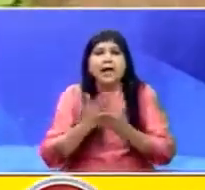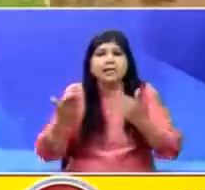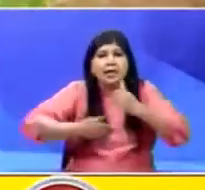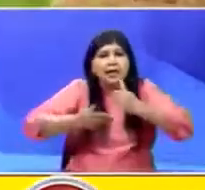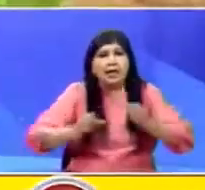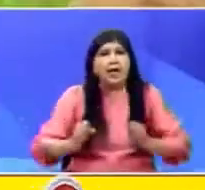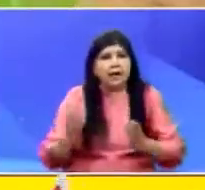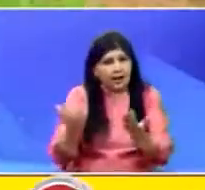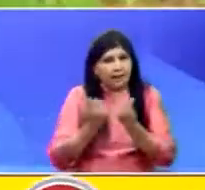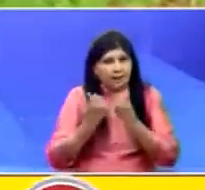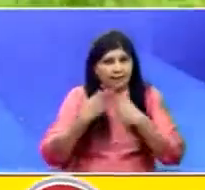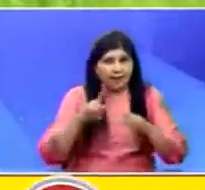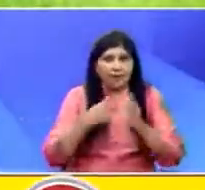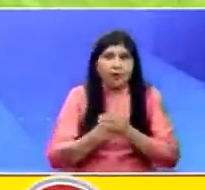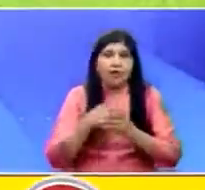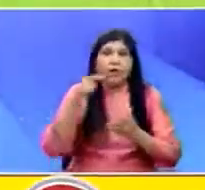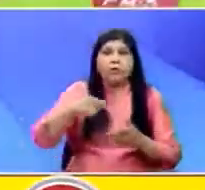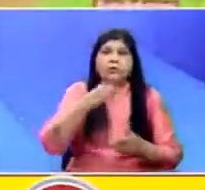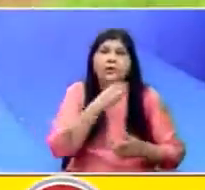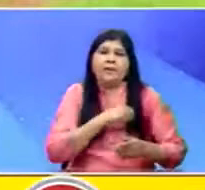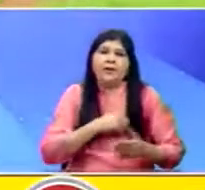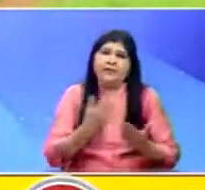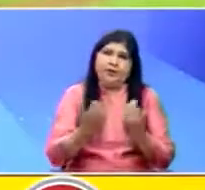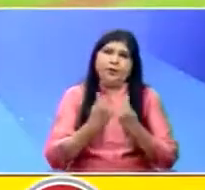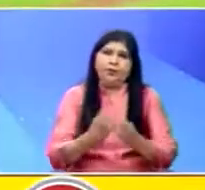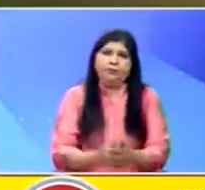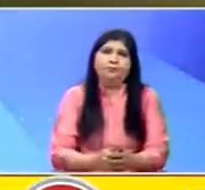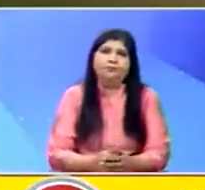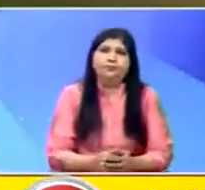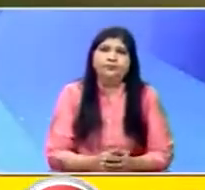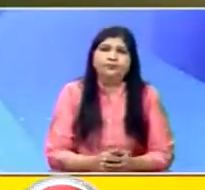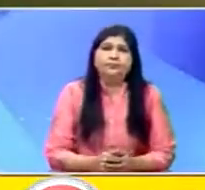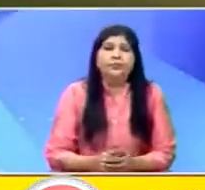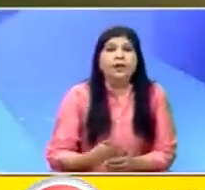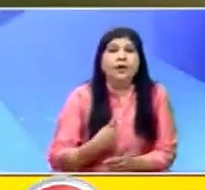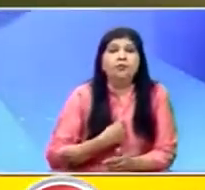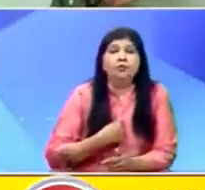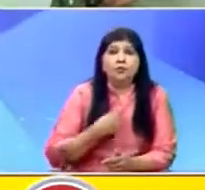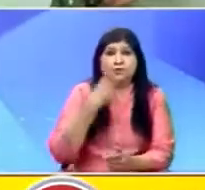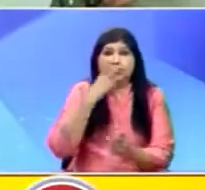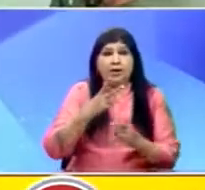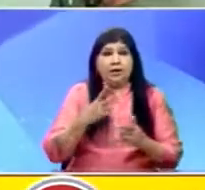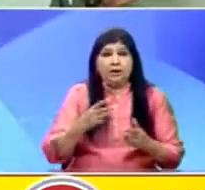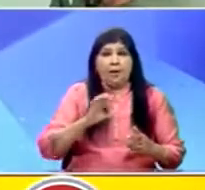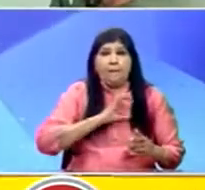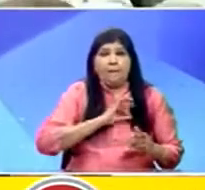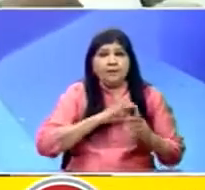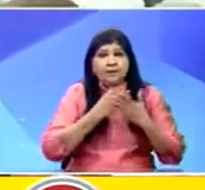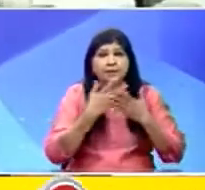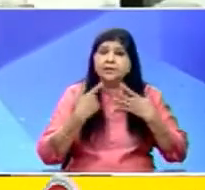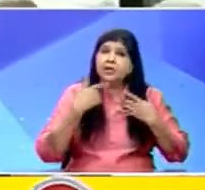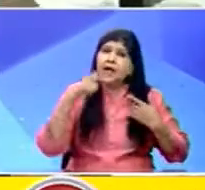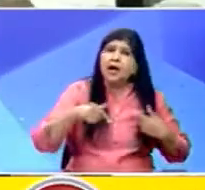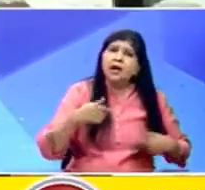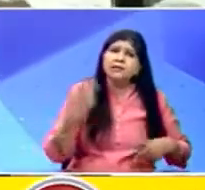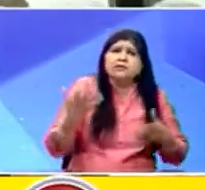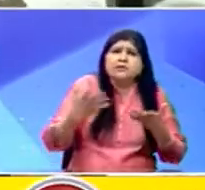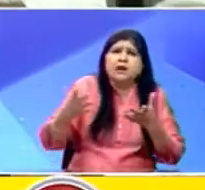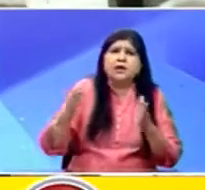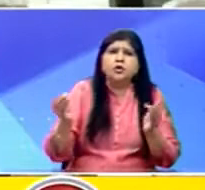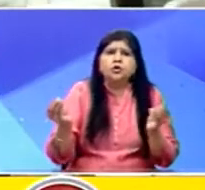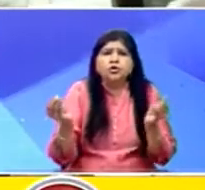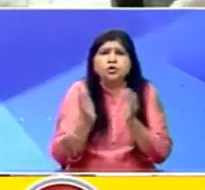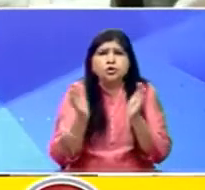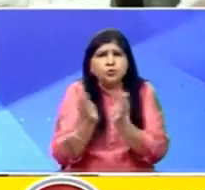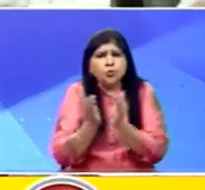अधिक अपनाएं और इसका फायदा उठाएं। मुझे देखकर काफी अच्छा लगता है कि आज कई ऐसे स्टार्टअप्स